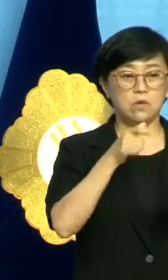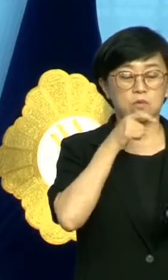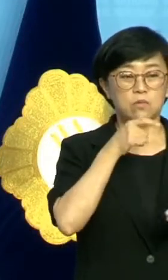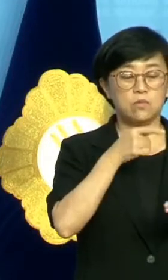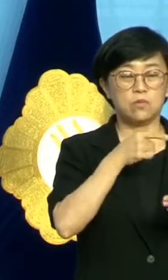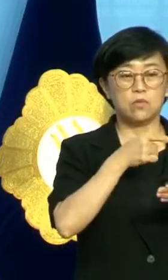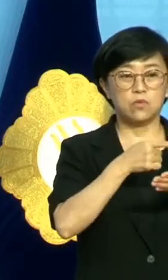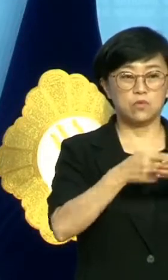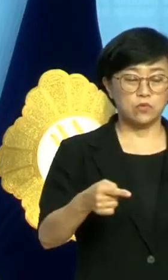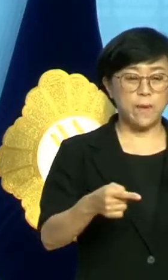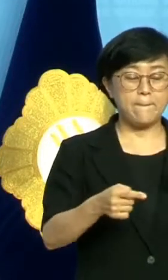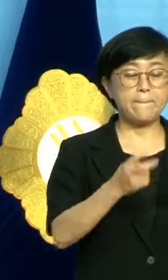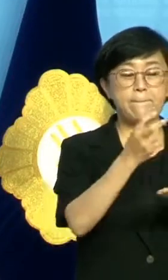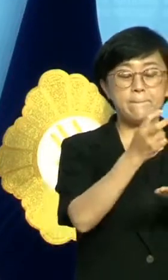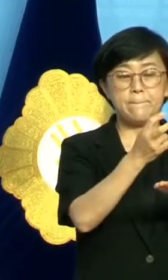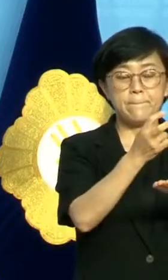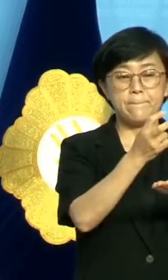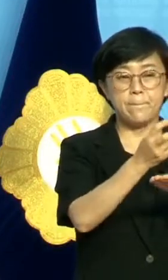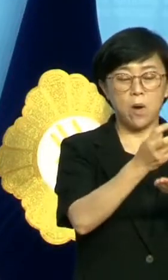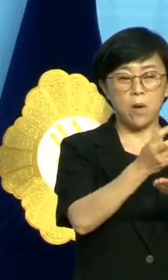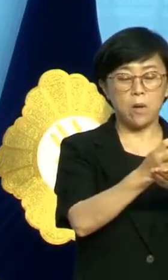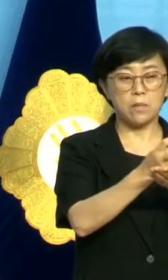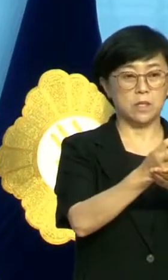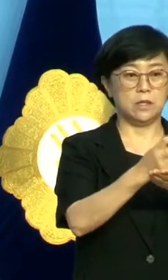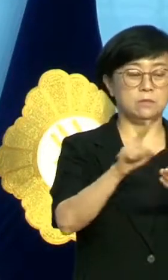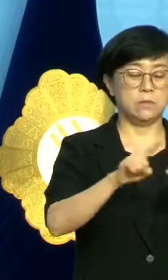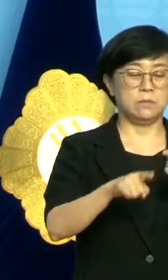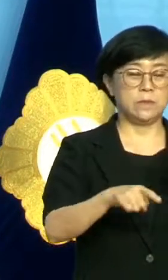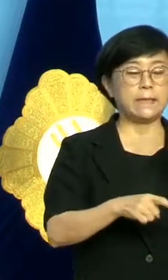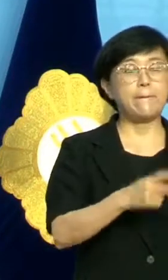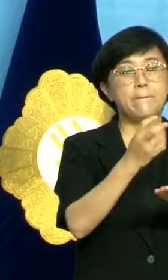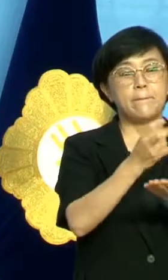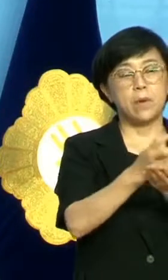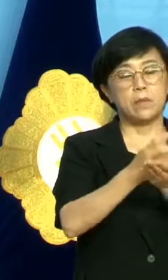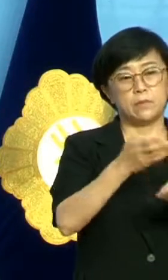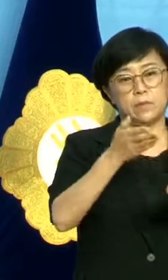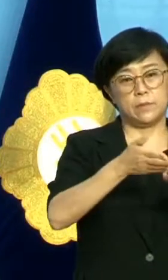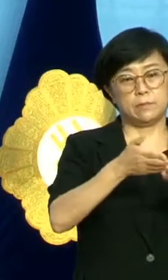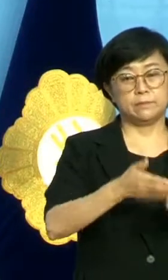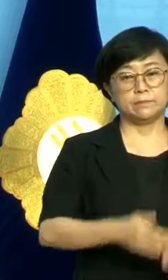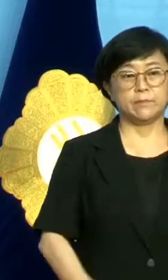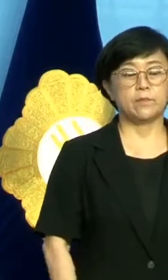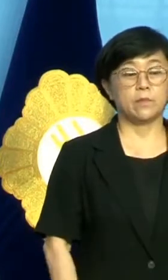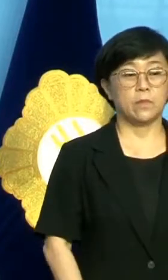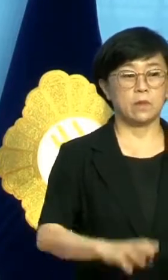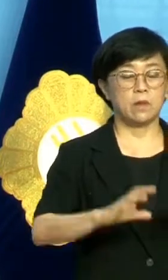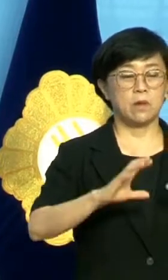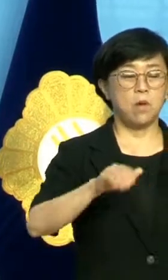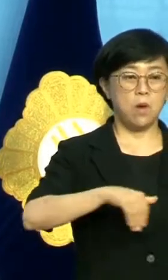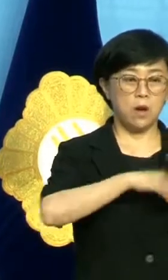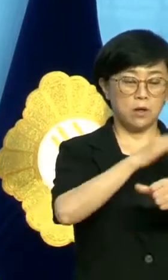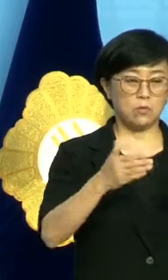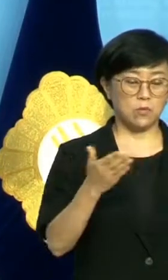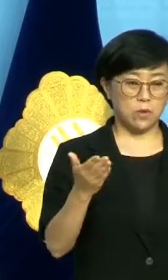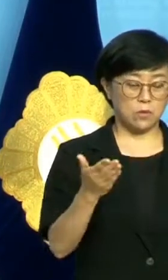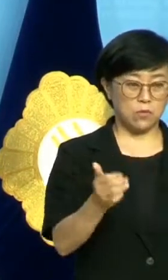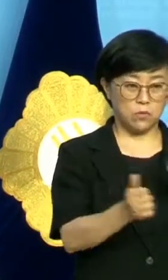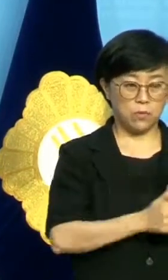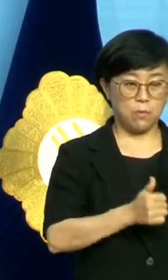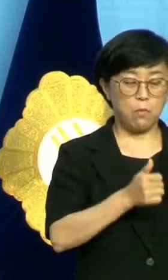3 법을 개정 추진을 브리핑 하고자 합니다 저는 국회 환경부 업무보고 과정에서